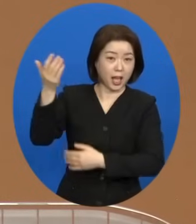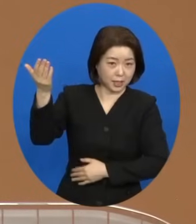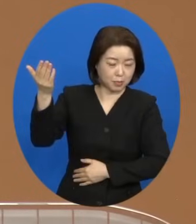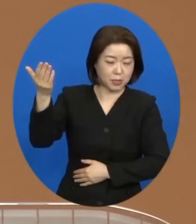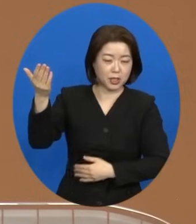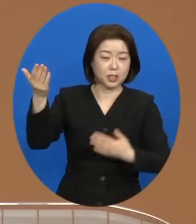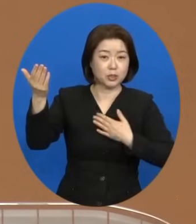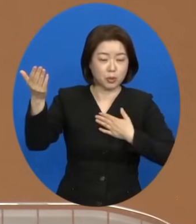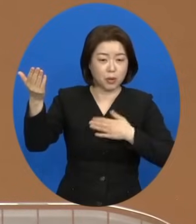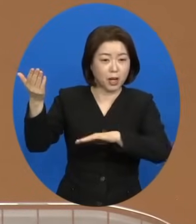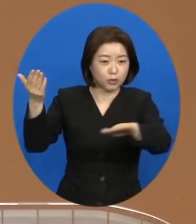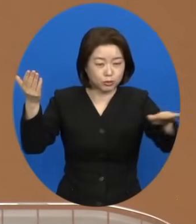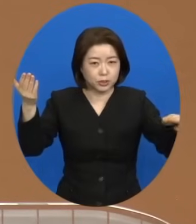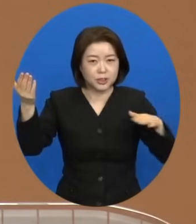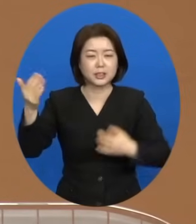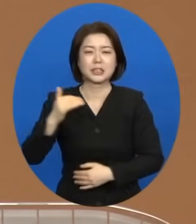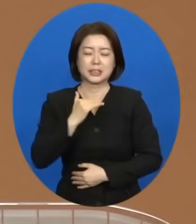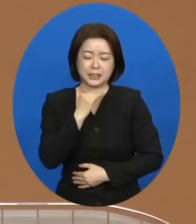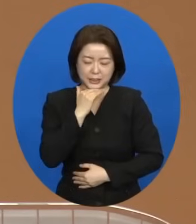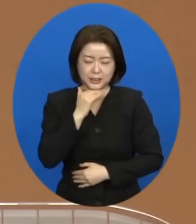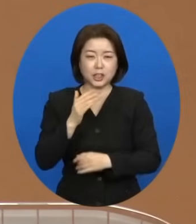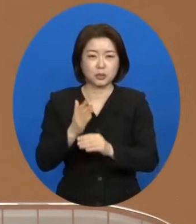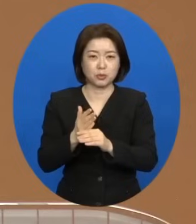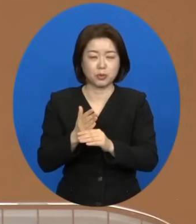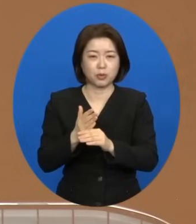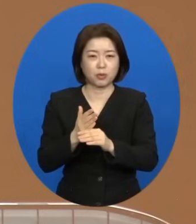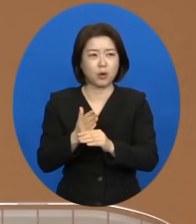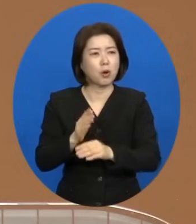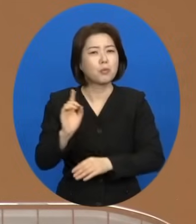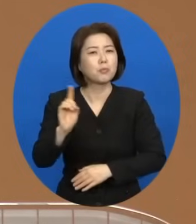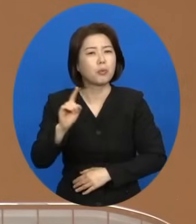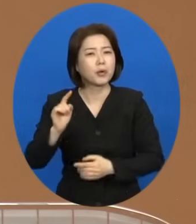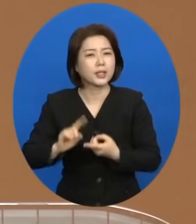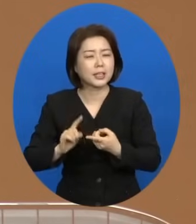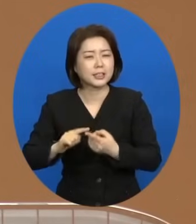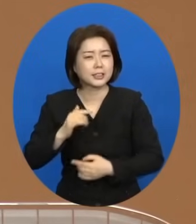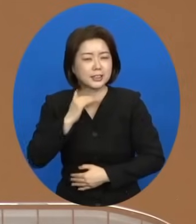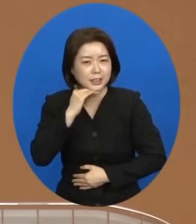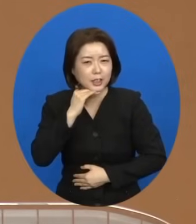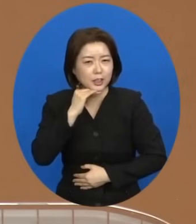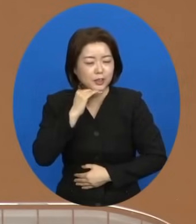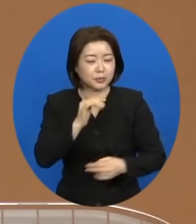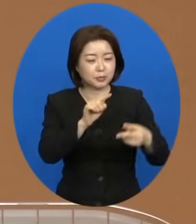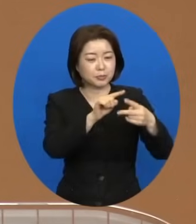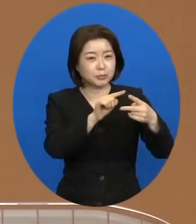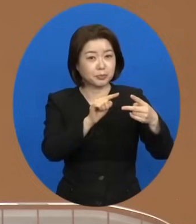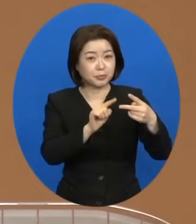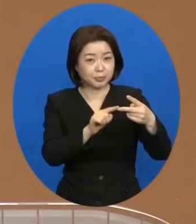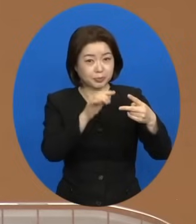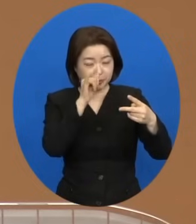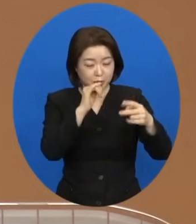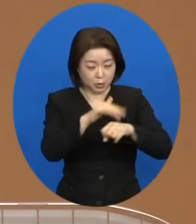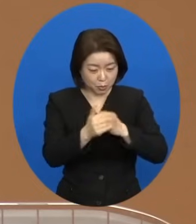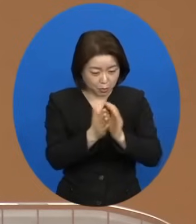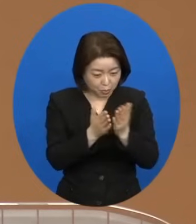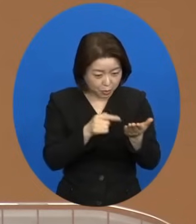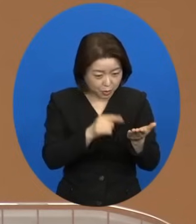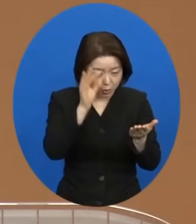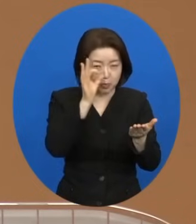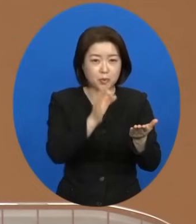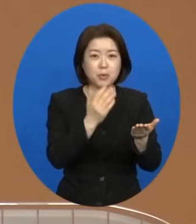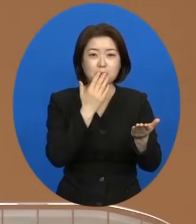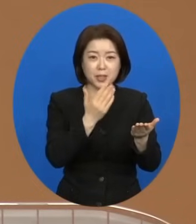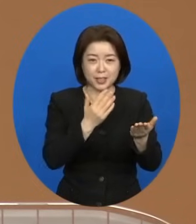여러분을 기다리세요 무엇을 기다리는가 두 가지를 기다리신다는 것을 오늘 본문 통해서 보게